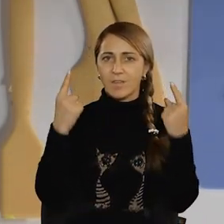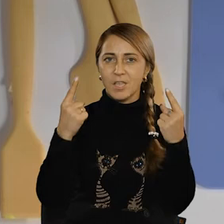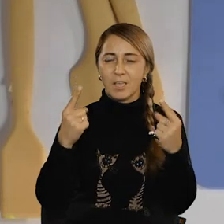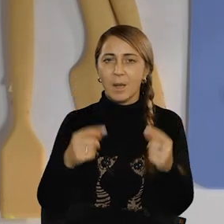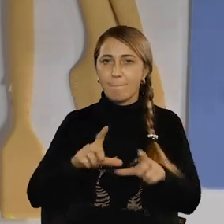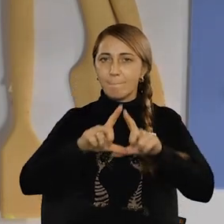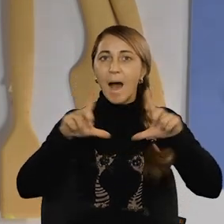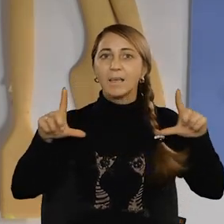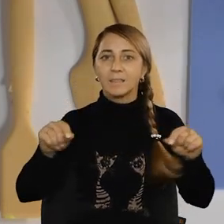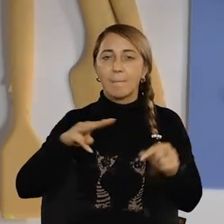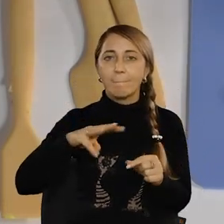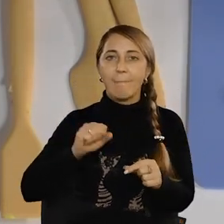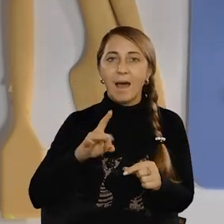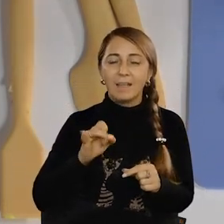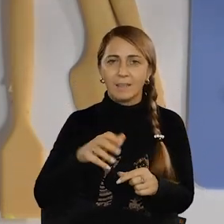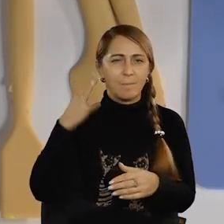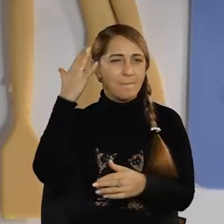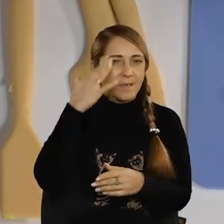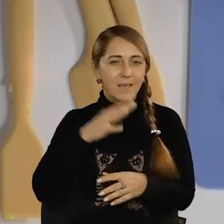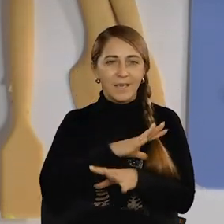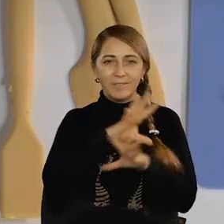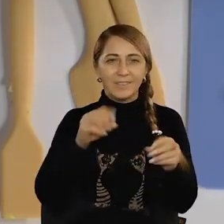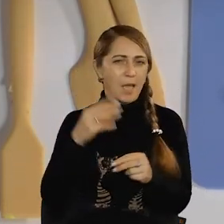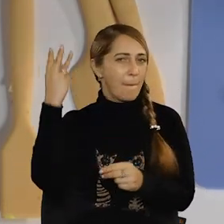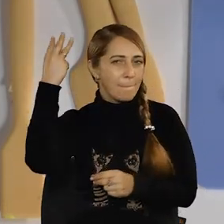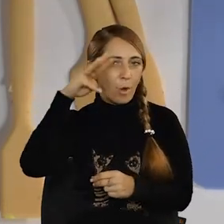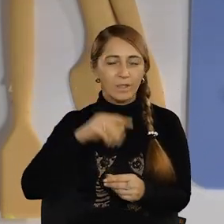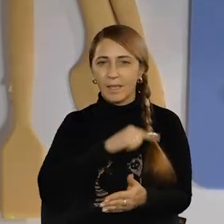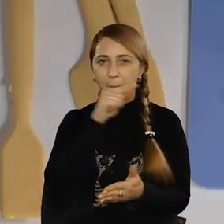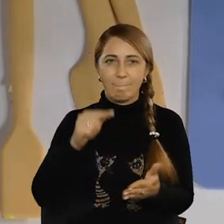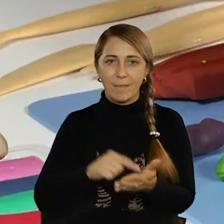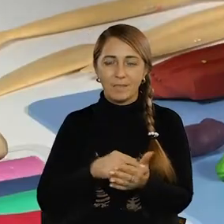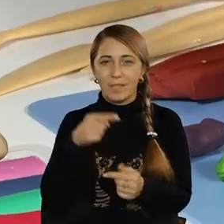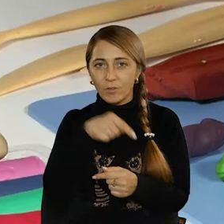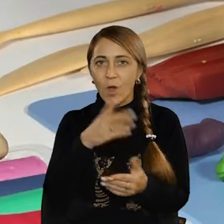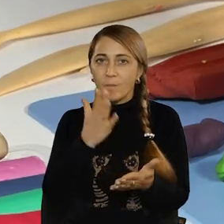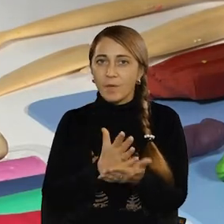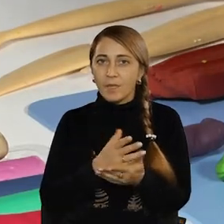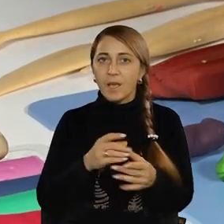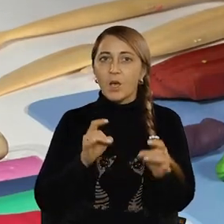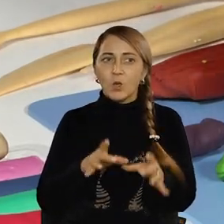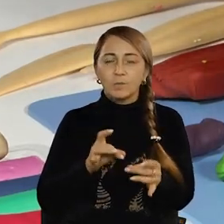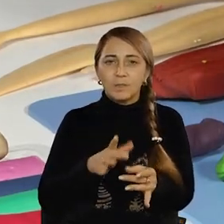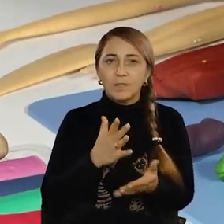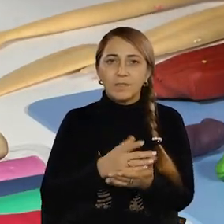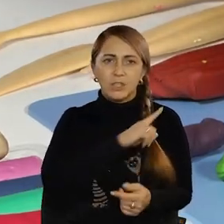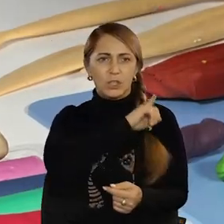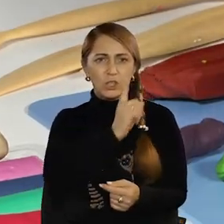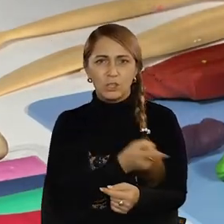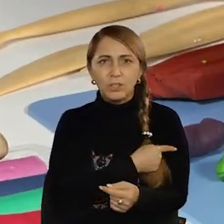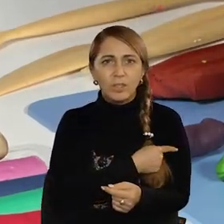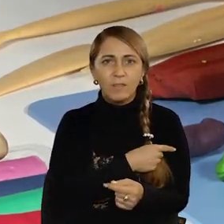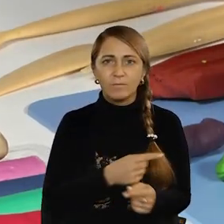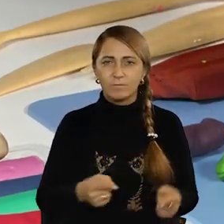величезному маркеті одягу. Мрії всіх модників міста». І в ньому розмістилася сила